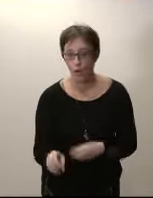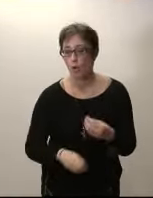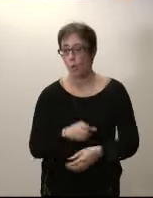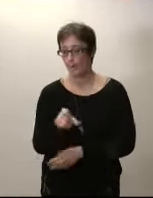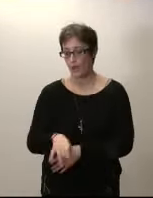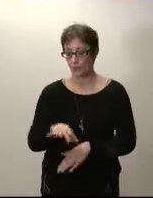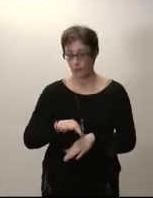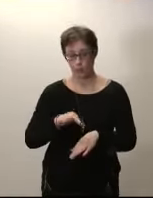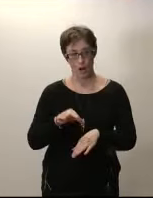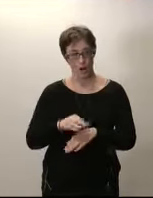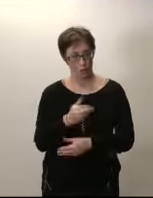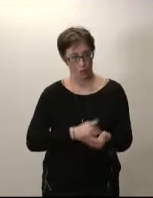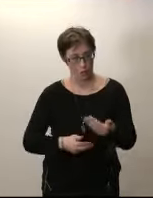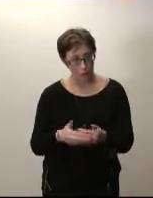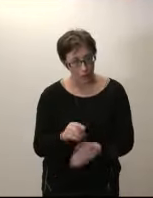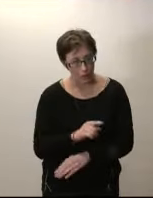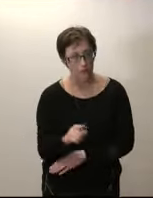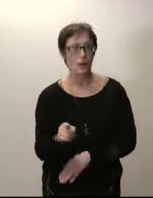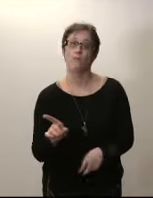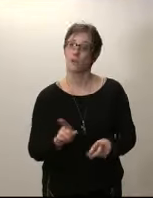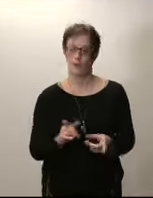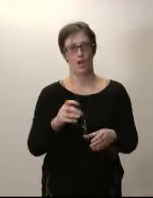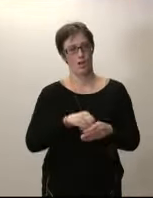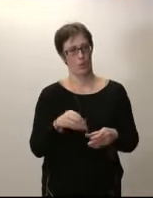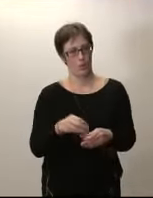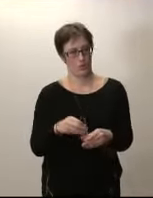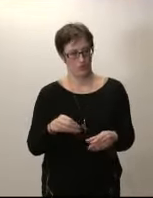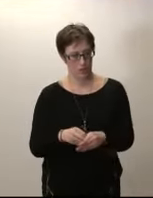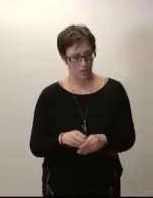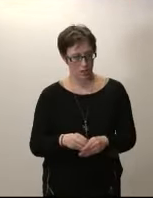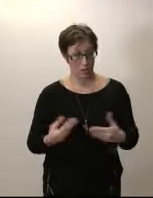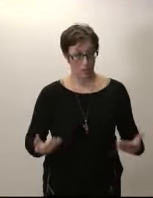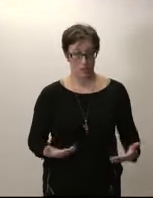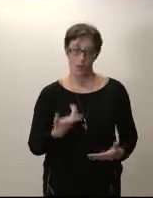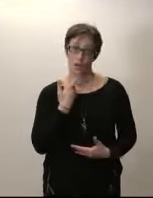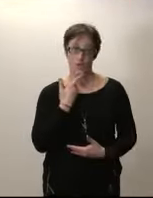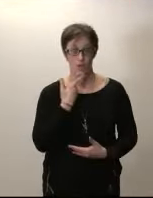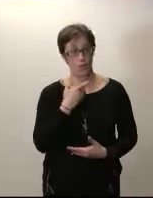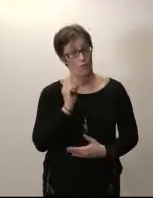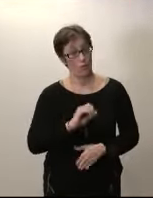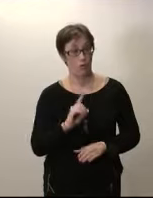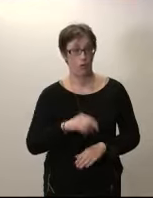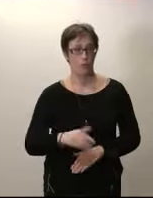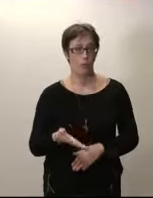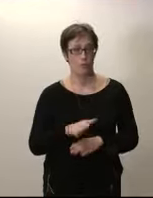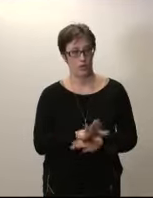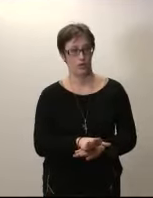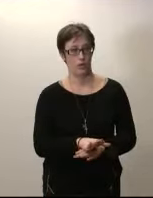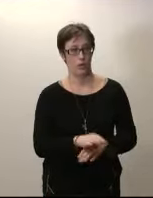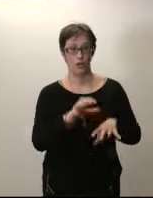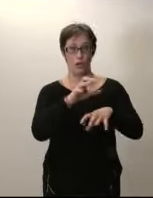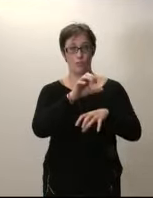etc., pour faire des économies de personnel. Mais dans ce cas-là, il faut présenter un organigramme cible au niveau du